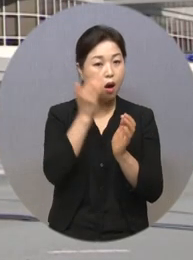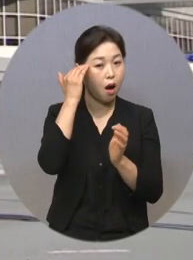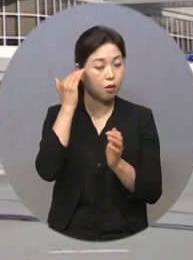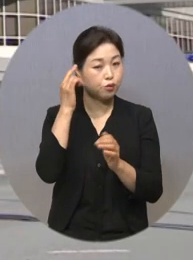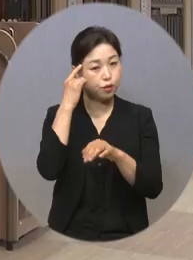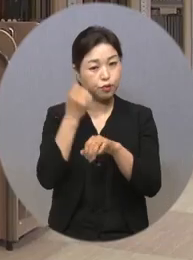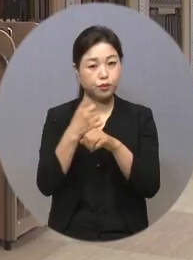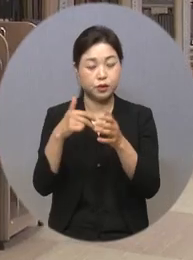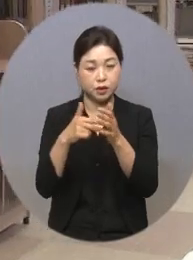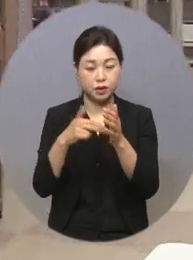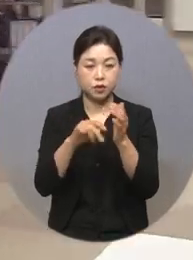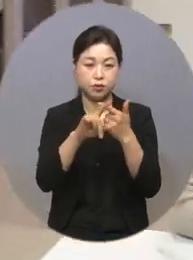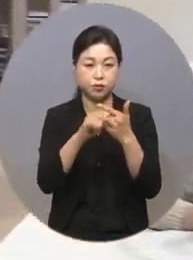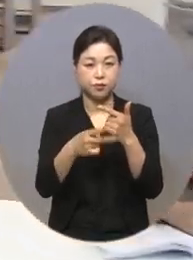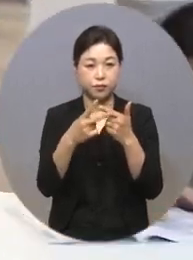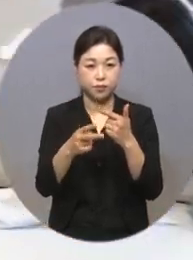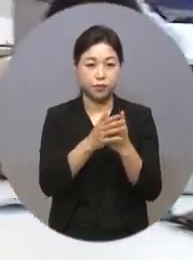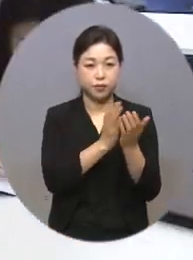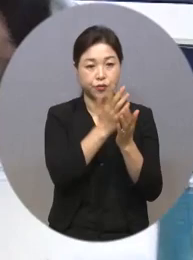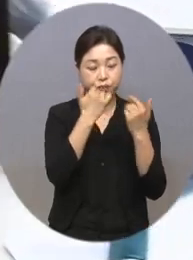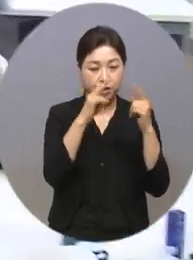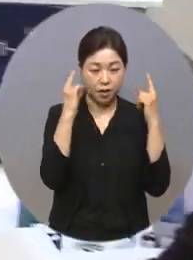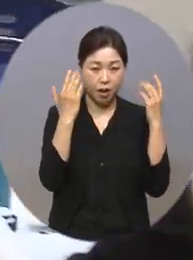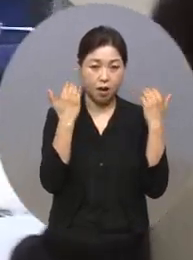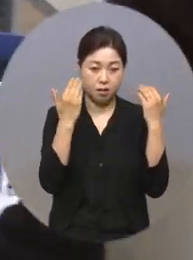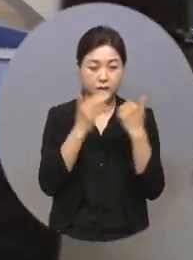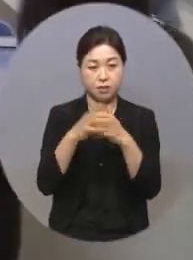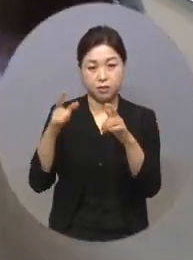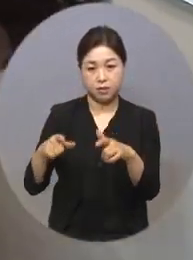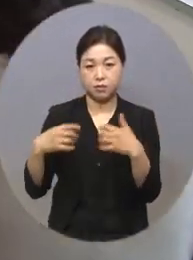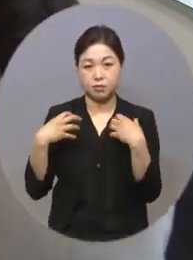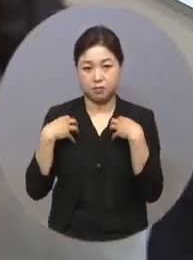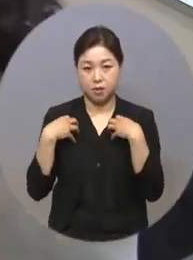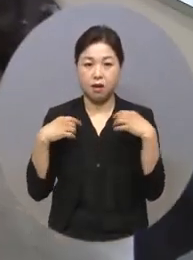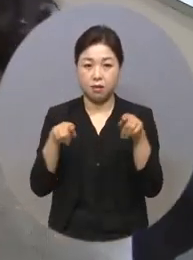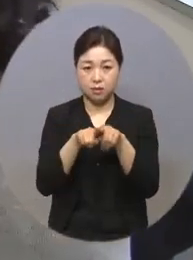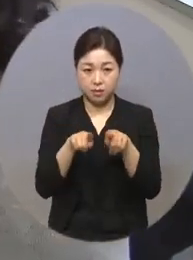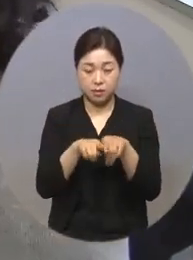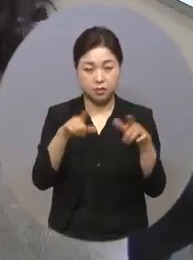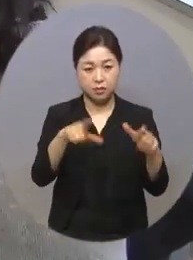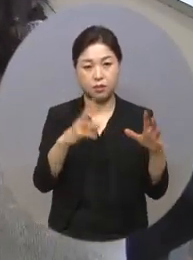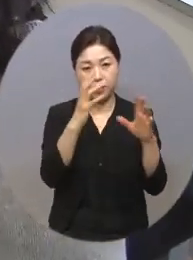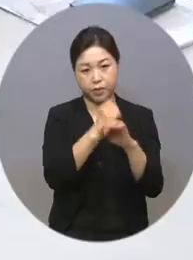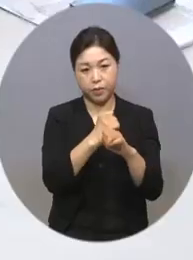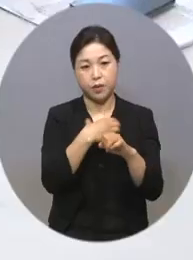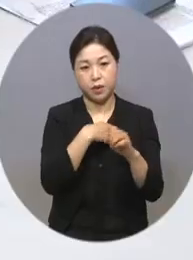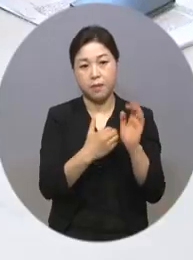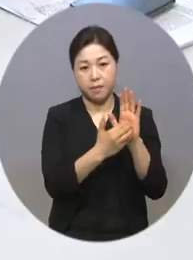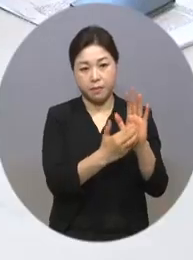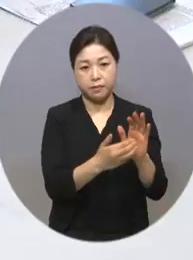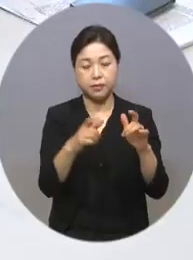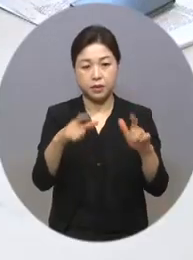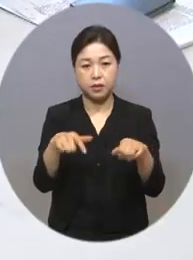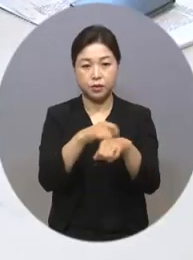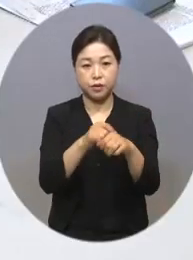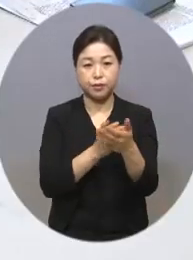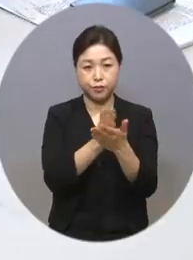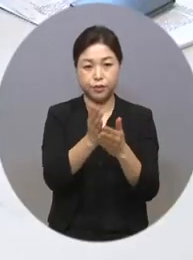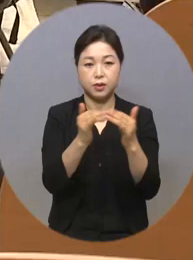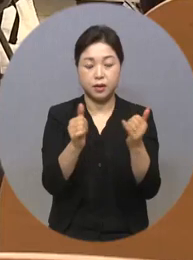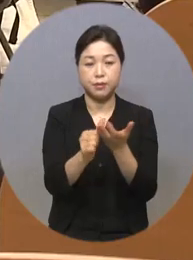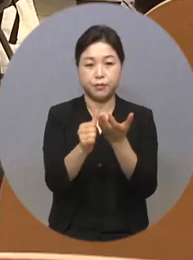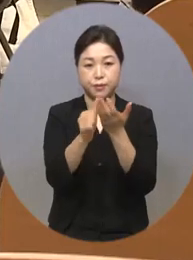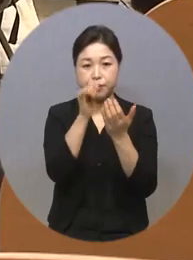한국연구재단은 지난 2일 전문대학과 기초자치단체 간 협력으로 지역 소멸 위기에 대응하고 지역특화 분야 인재를